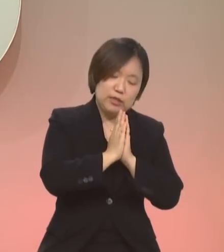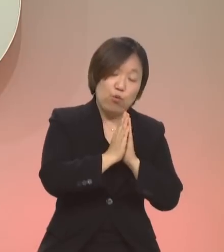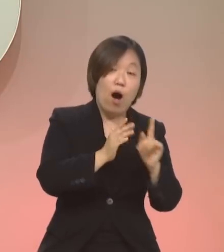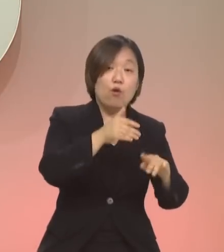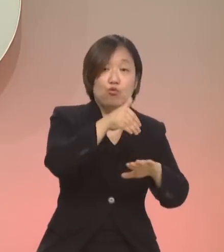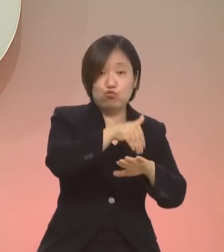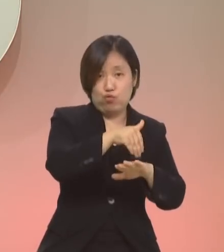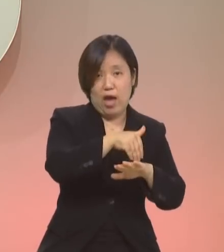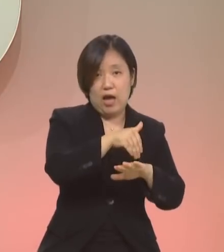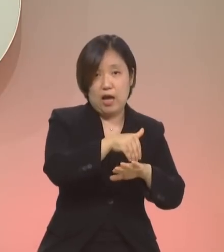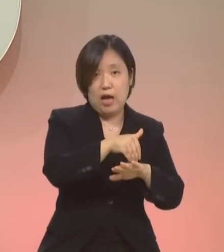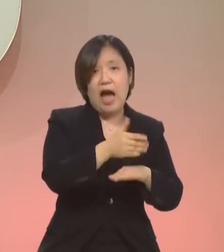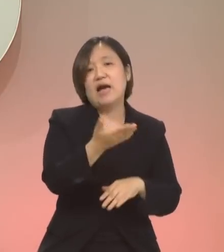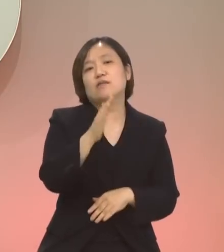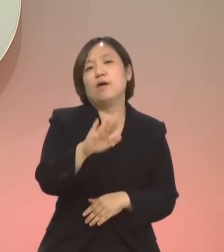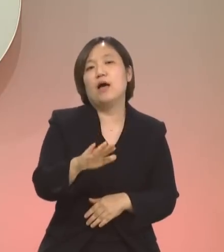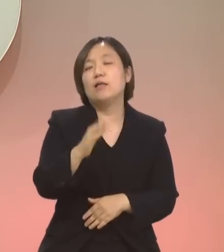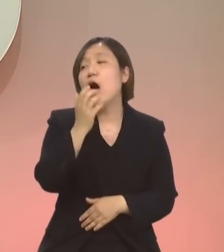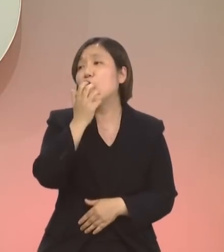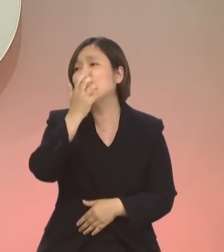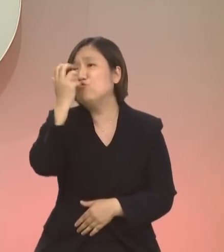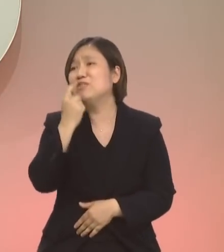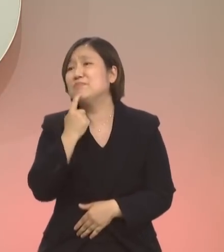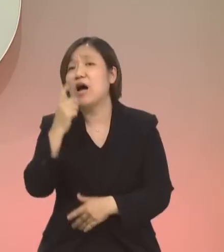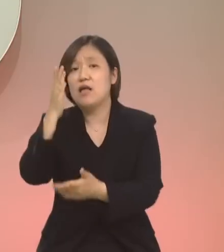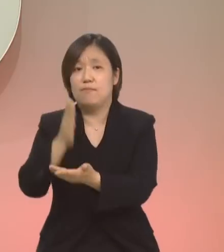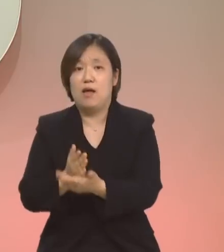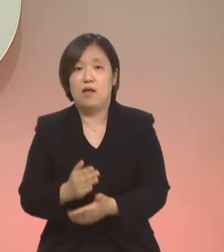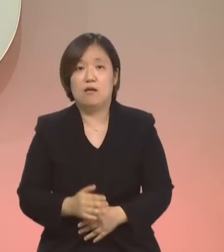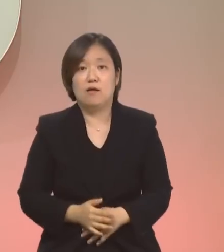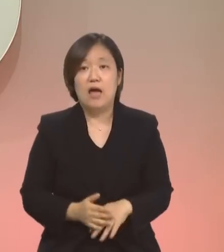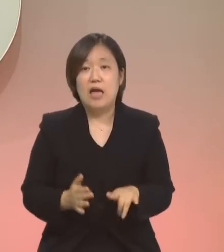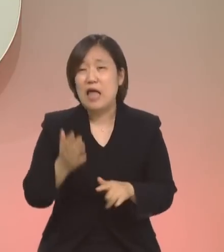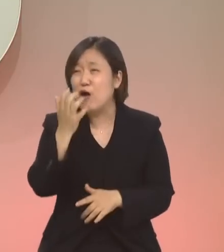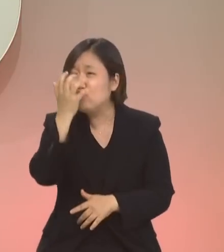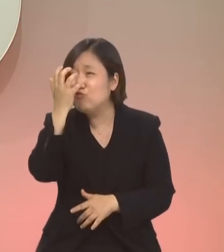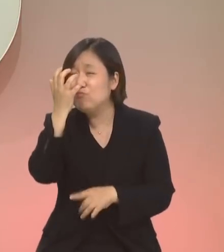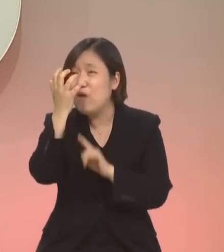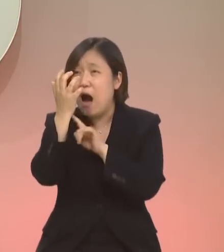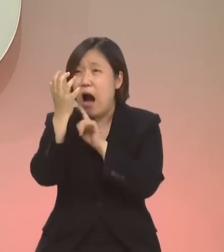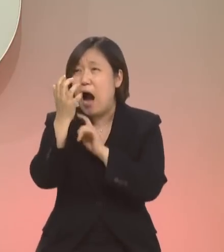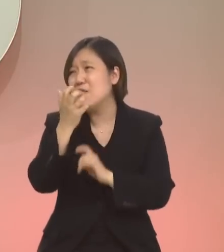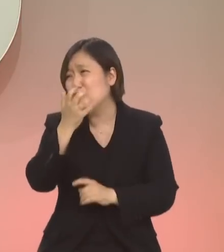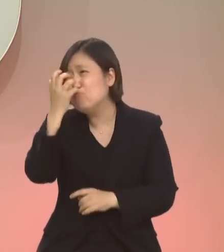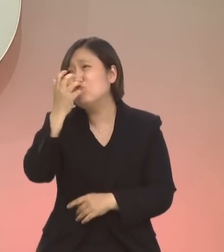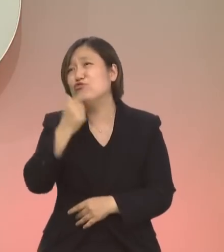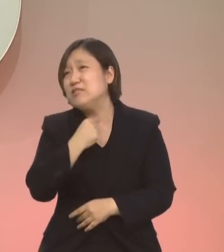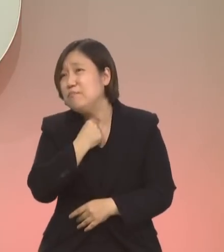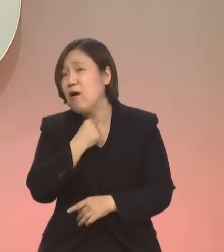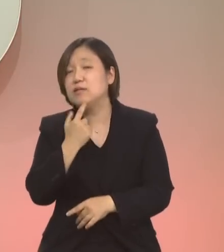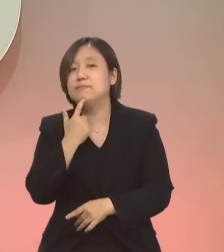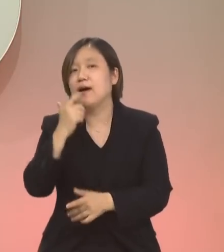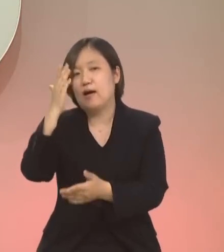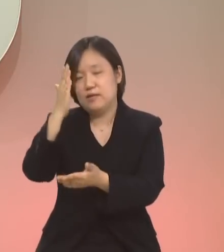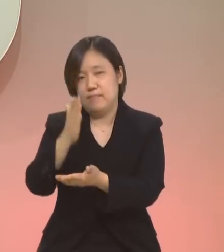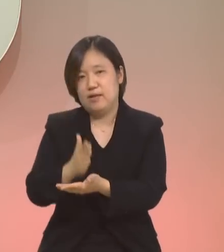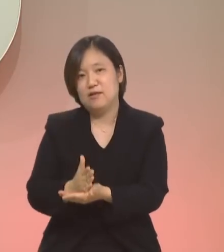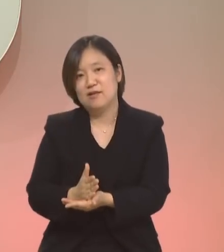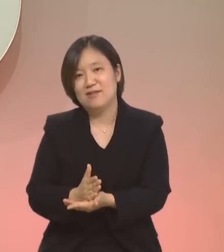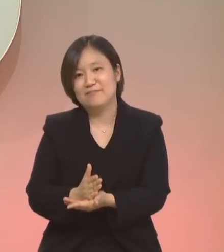집착하지는 말아라 다 이거 그냥 재미로 드리는 여러분들 재밌으라고 염불 열심히 하라는